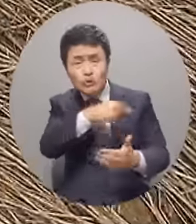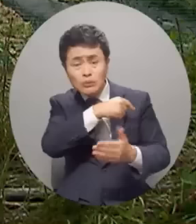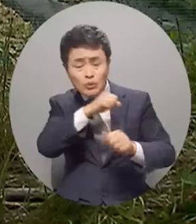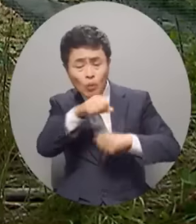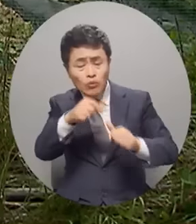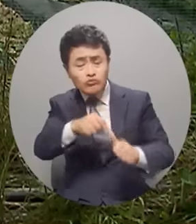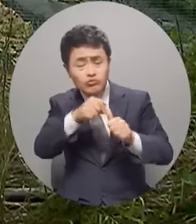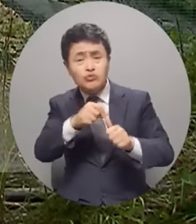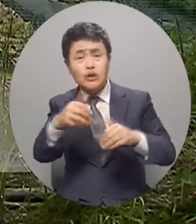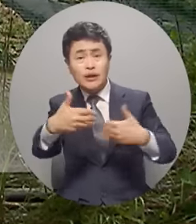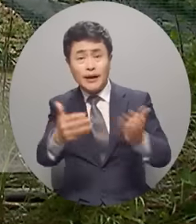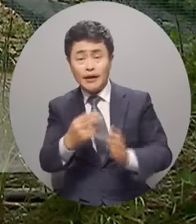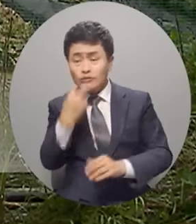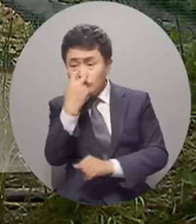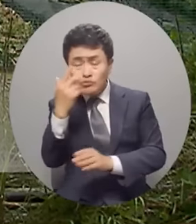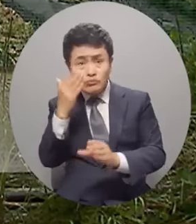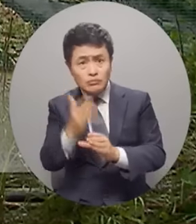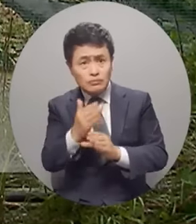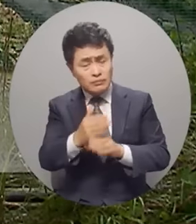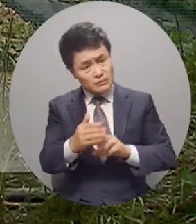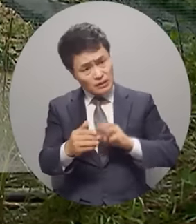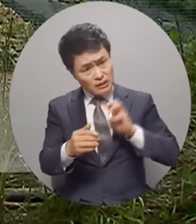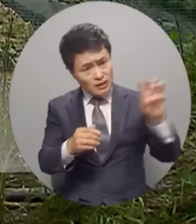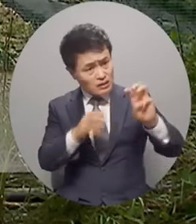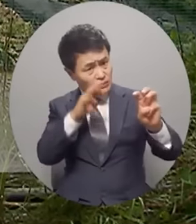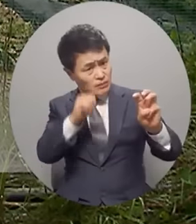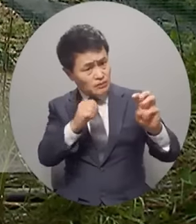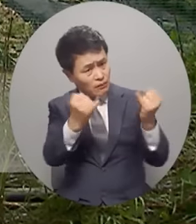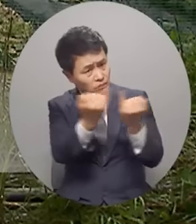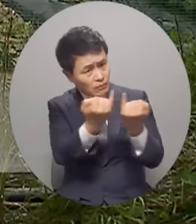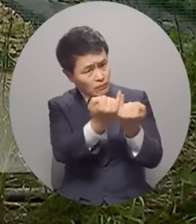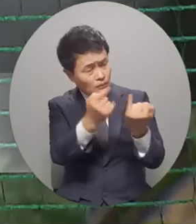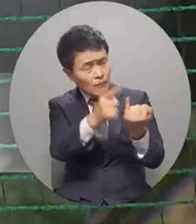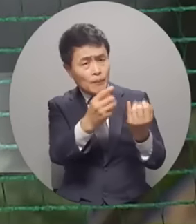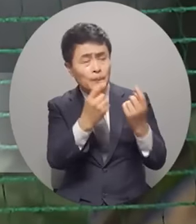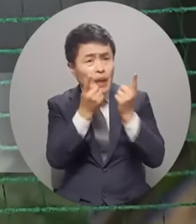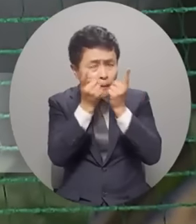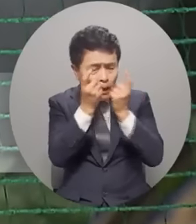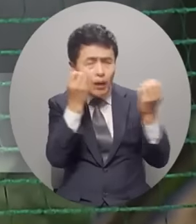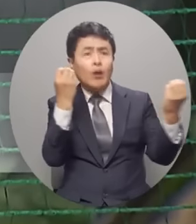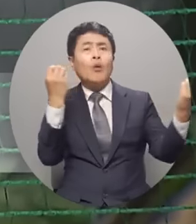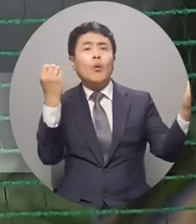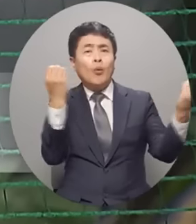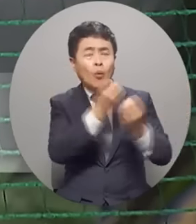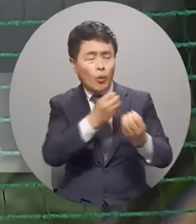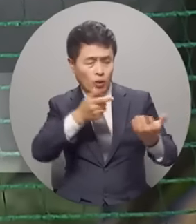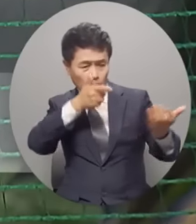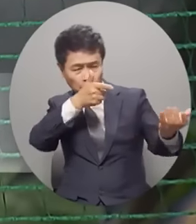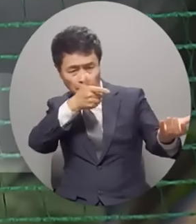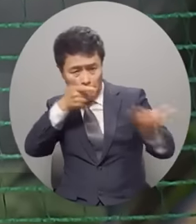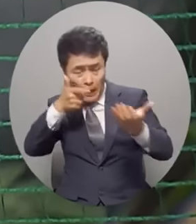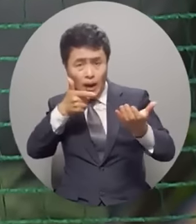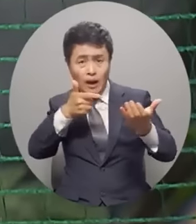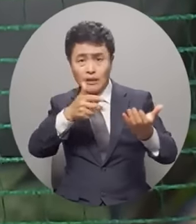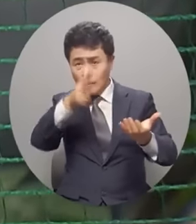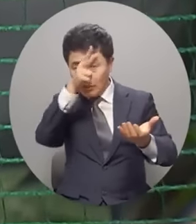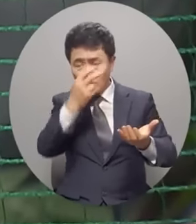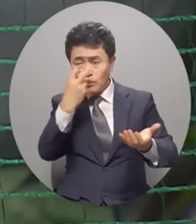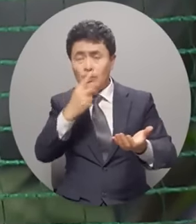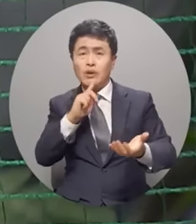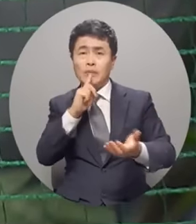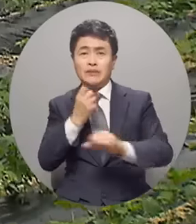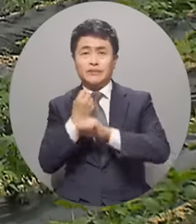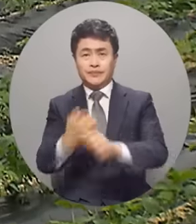남성은 차를 하다 30m 거리에 있던 여성을 돼지로 착각해 탄을다고 경찰조사에서